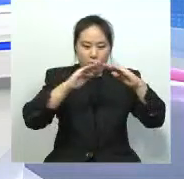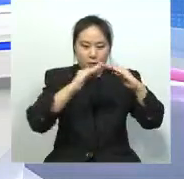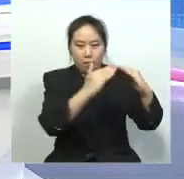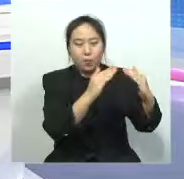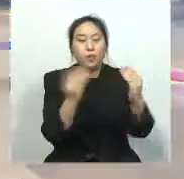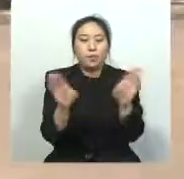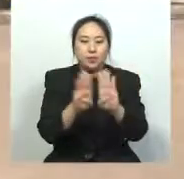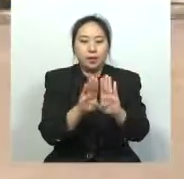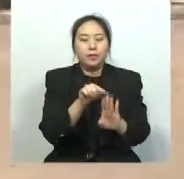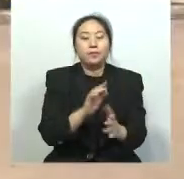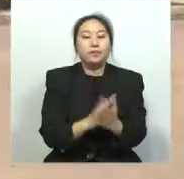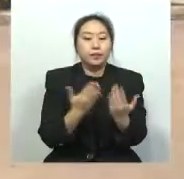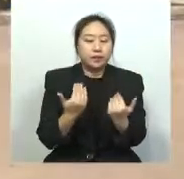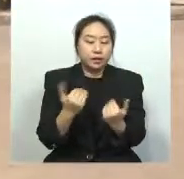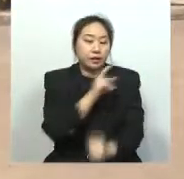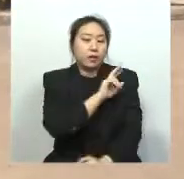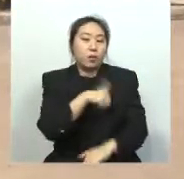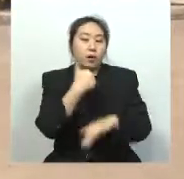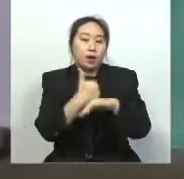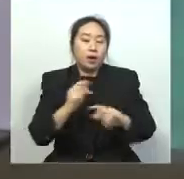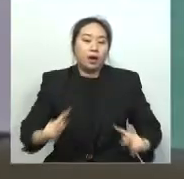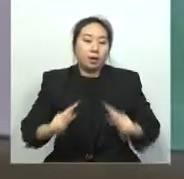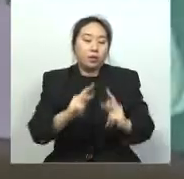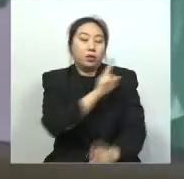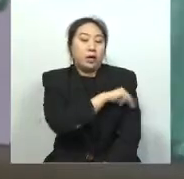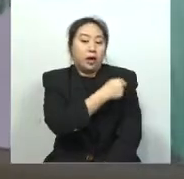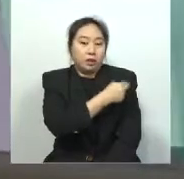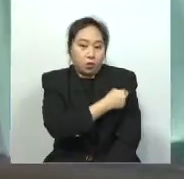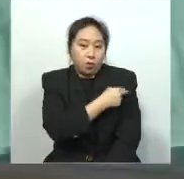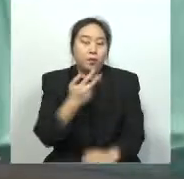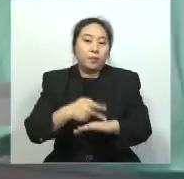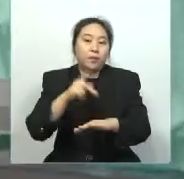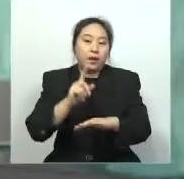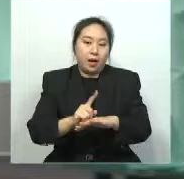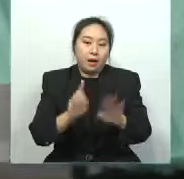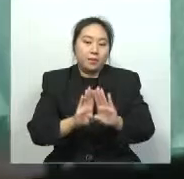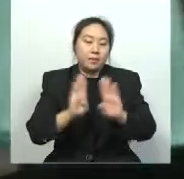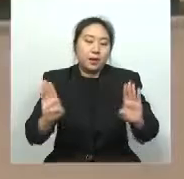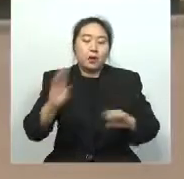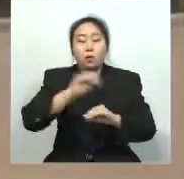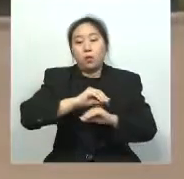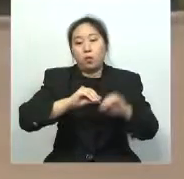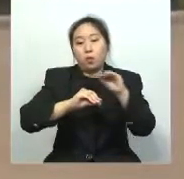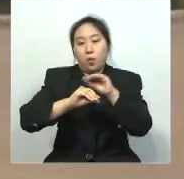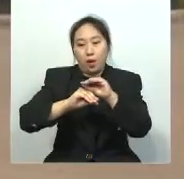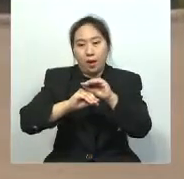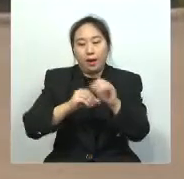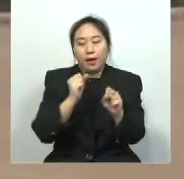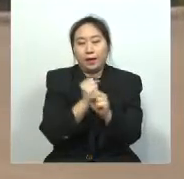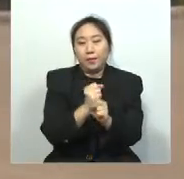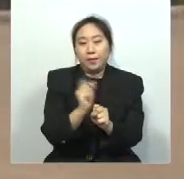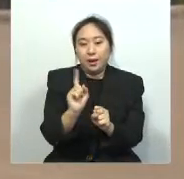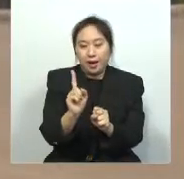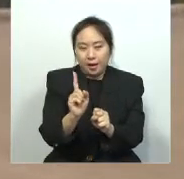นายแพทย์ปิยะสกลสัตยาธรรัฐมนตรีว่าการกระทรวงสาธารณสุขเป็นประธานในการเปิดโครงการผลิตสารส